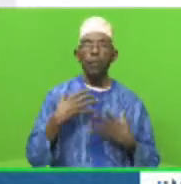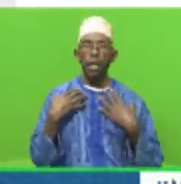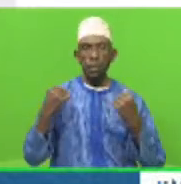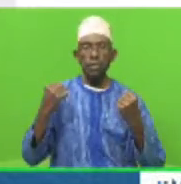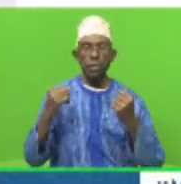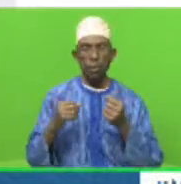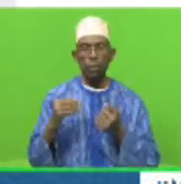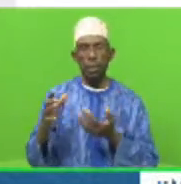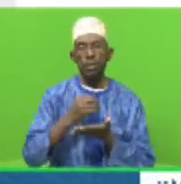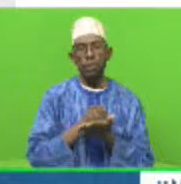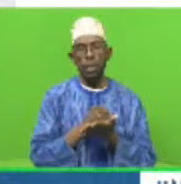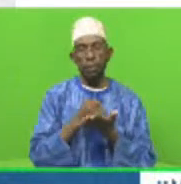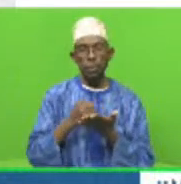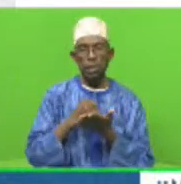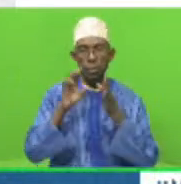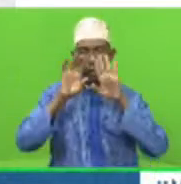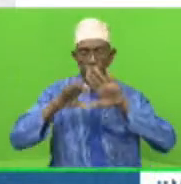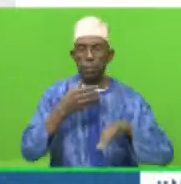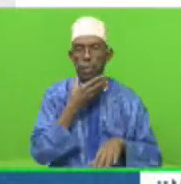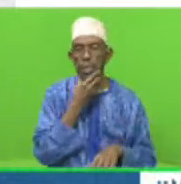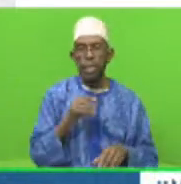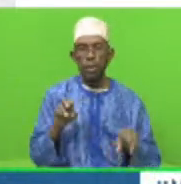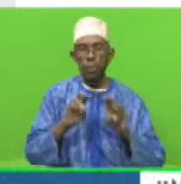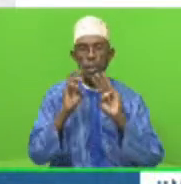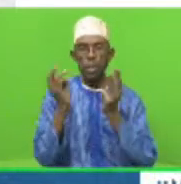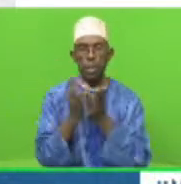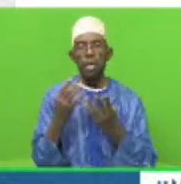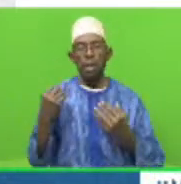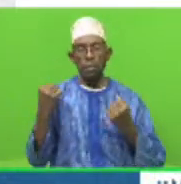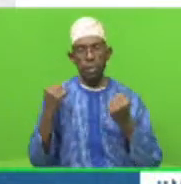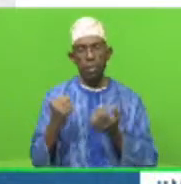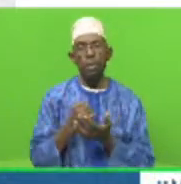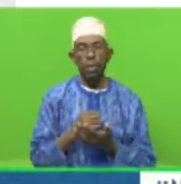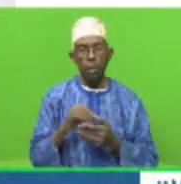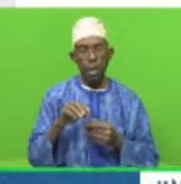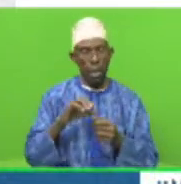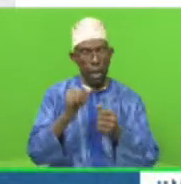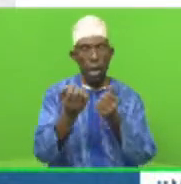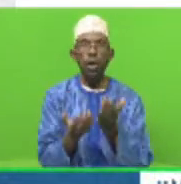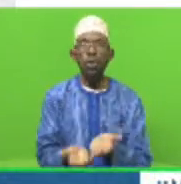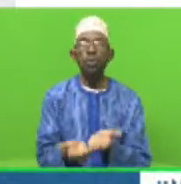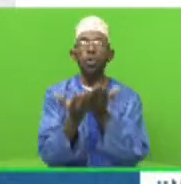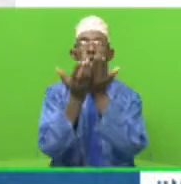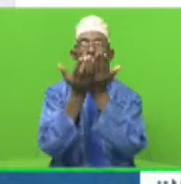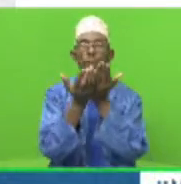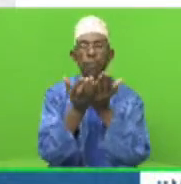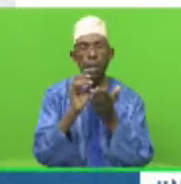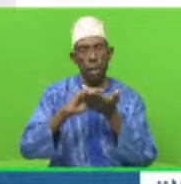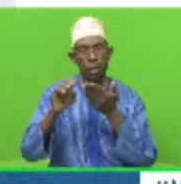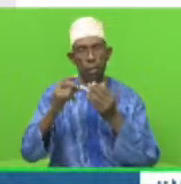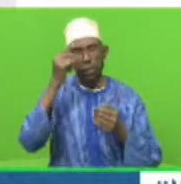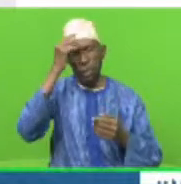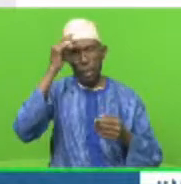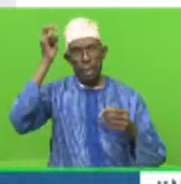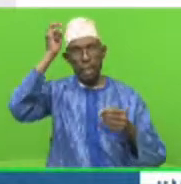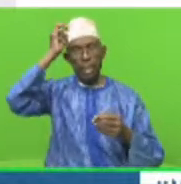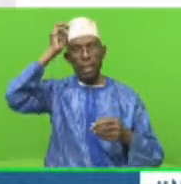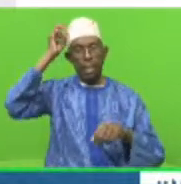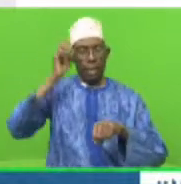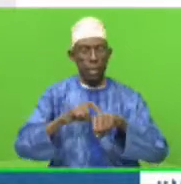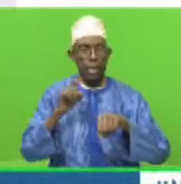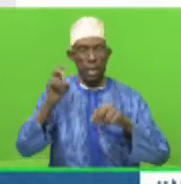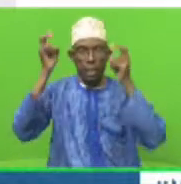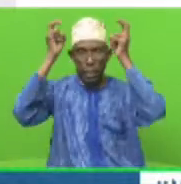faqihna fid din wa faqih al muslimina fid din. Allahumma a'idhna wa a'idh dhurriyyatina wa min iblis wa dhurriyyatihi